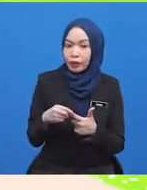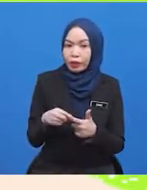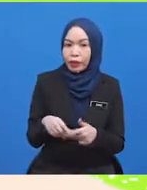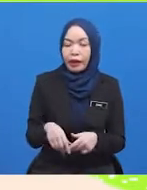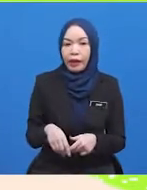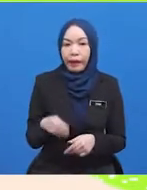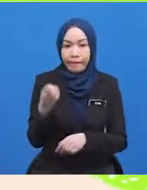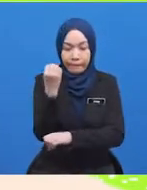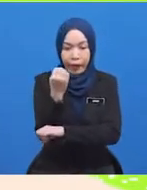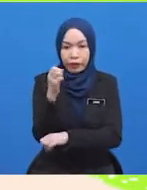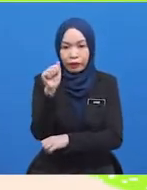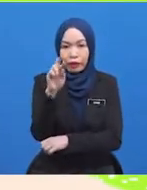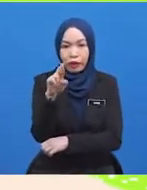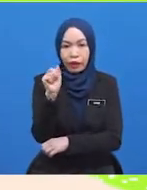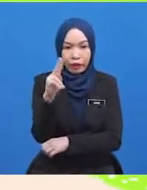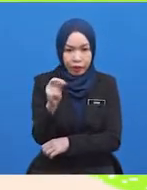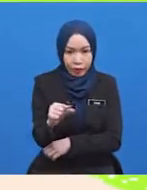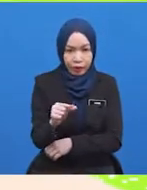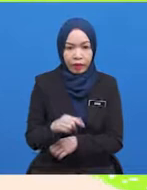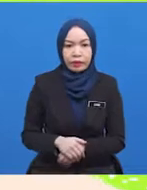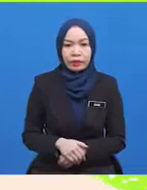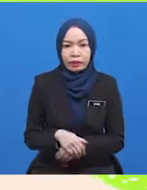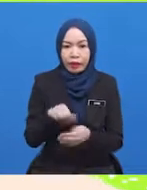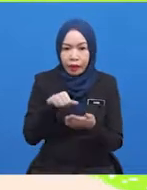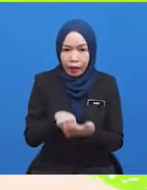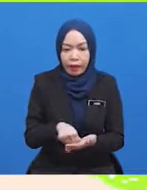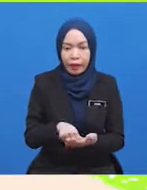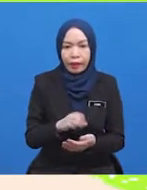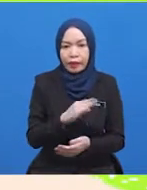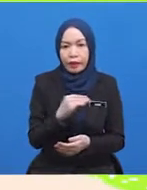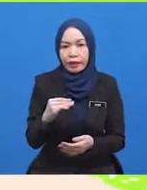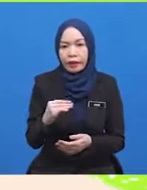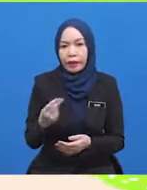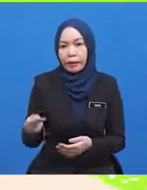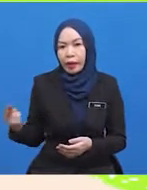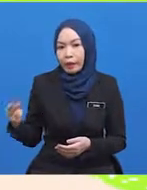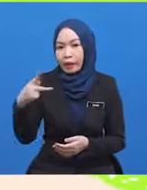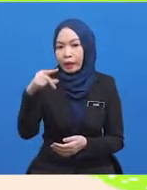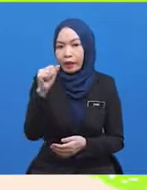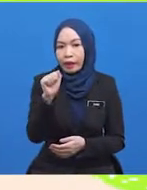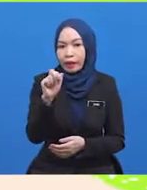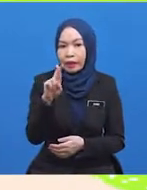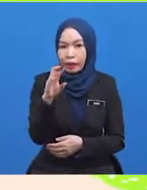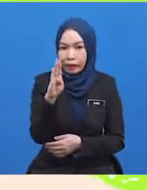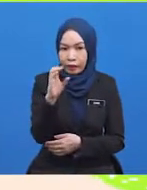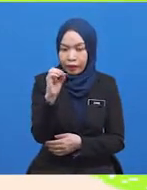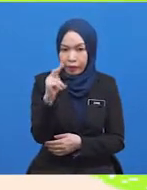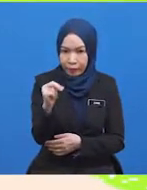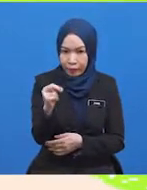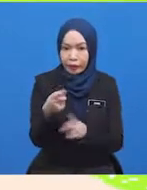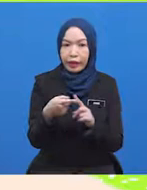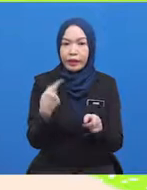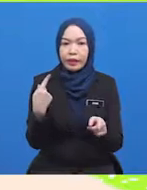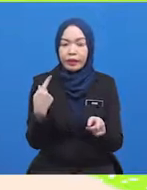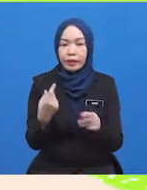yang mempunyai komposisi mendapan bahan karbon daripada sisa tumbuhan dan